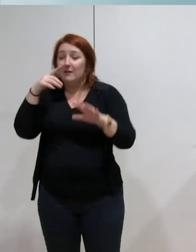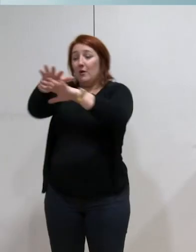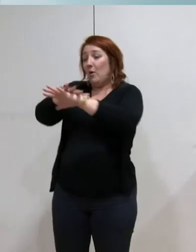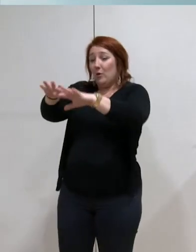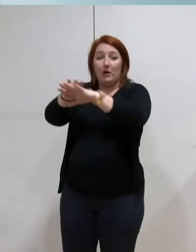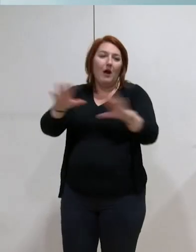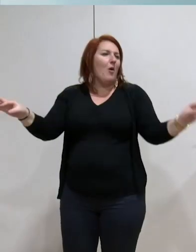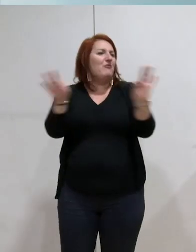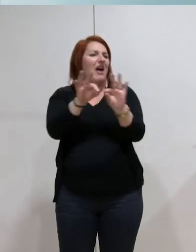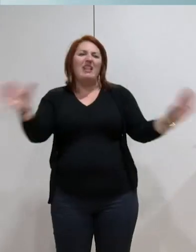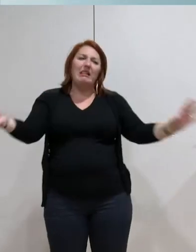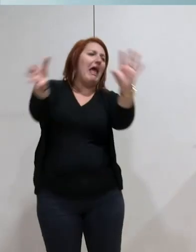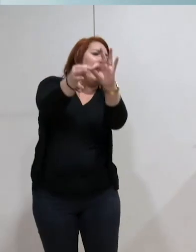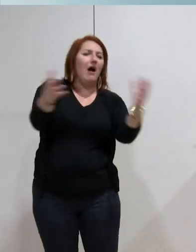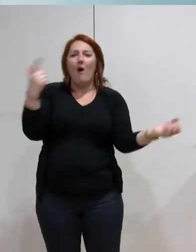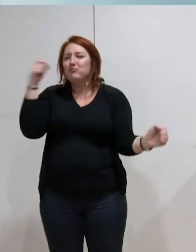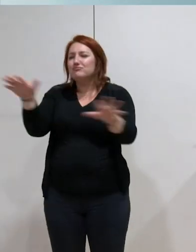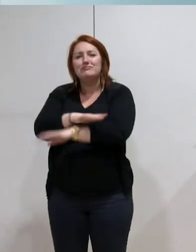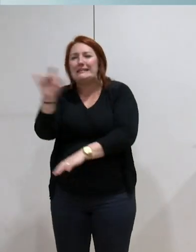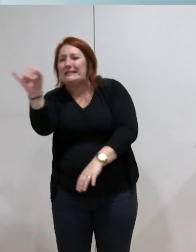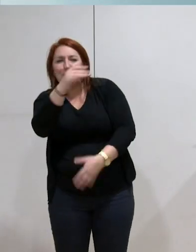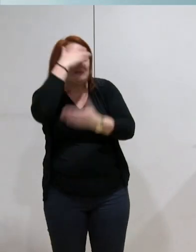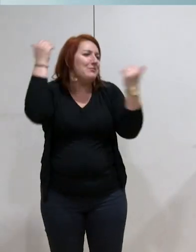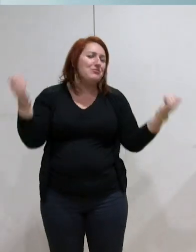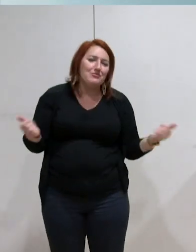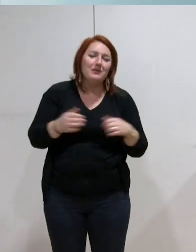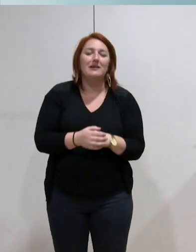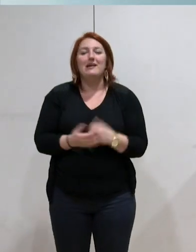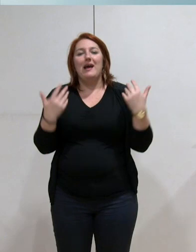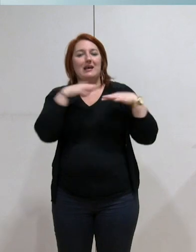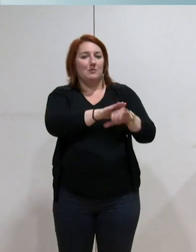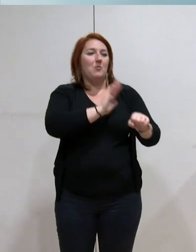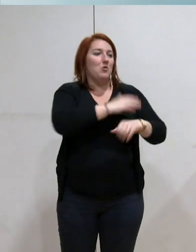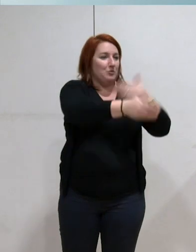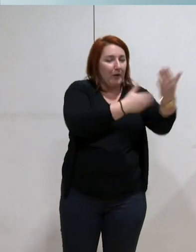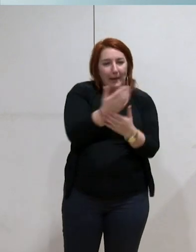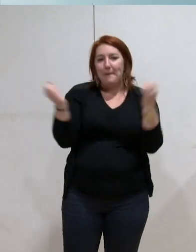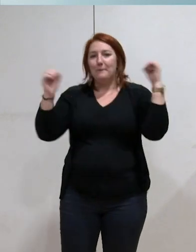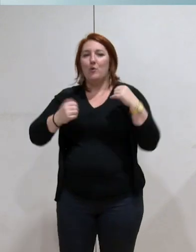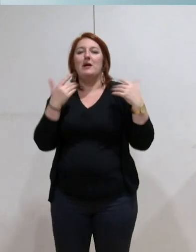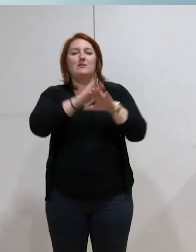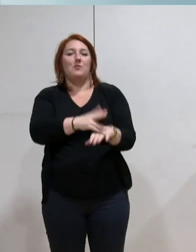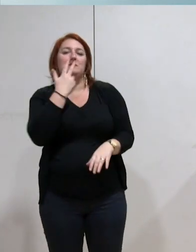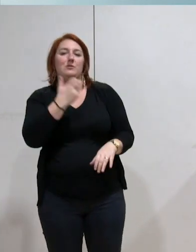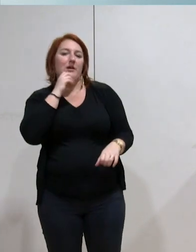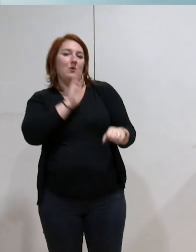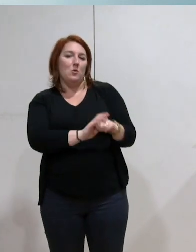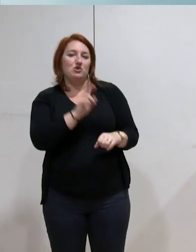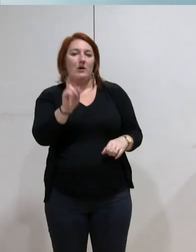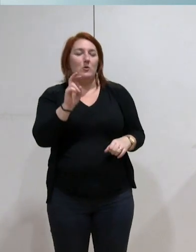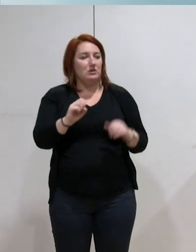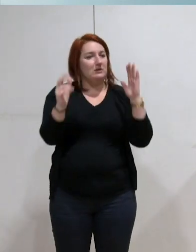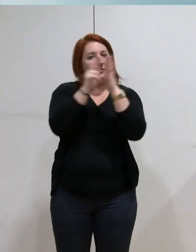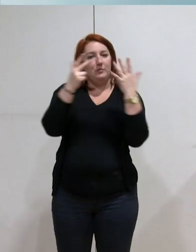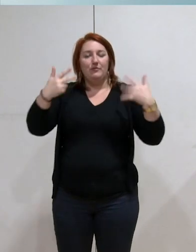tout c fraternisation vous savez rassemblement de gauche et de progrès qui vote pour rassemblement citoyen de la gauche et écologistes la